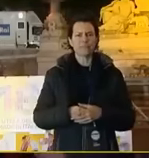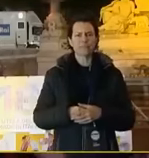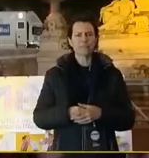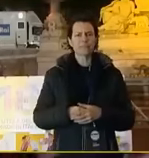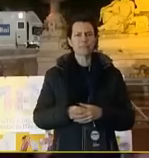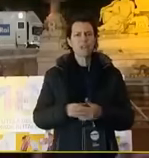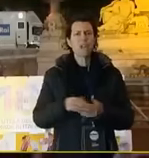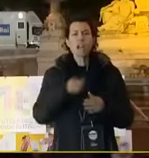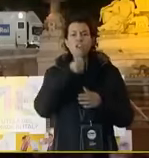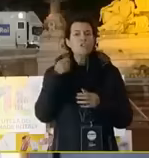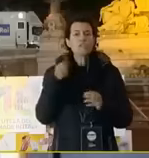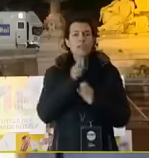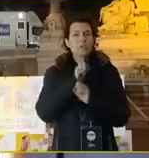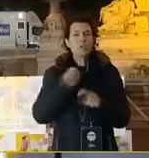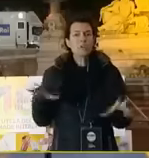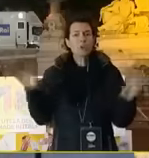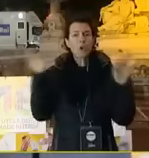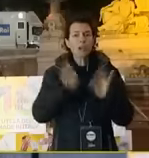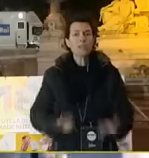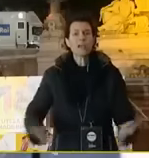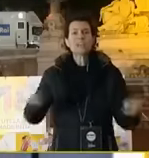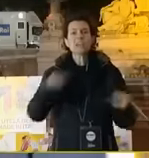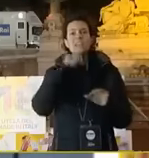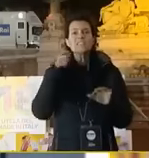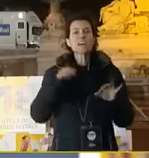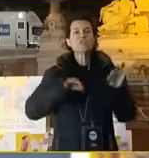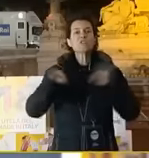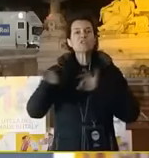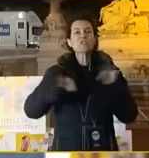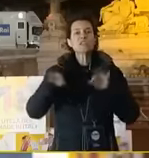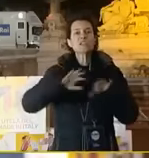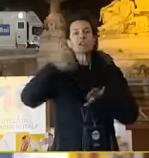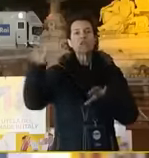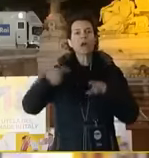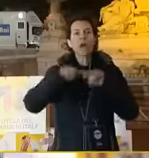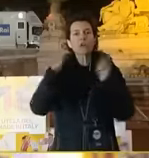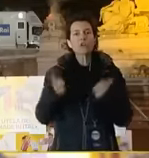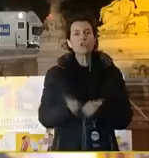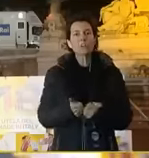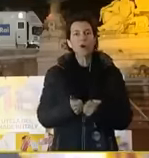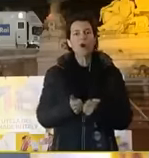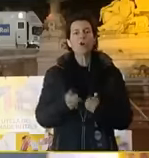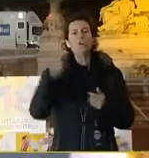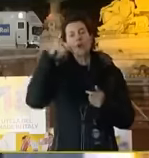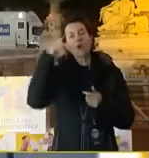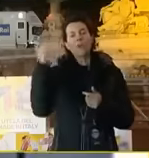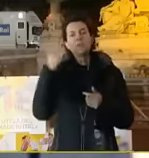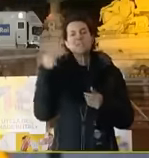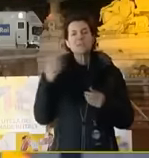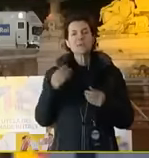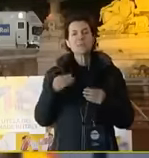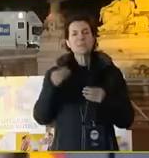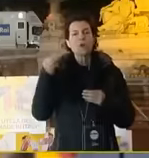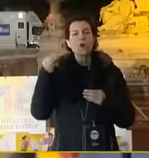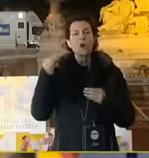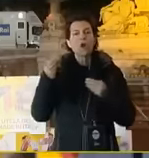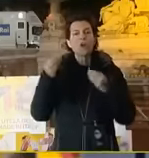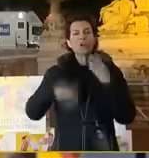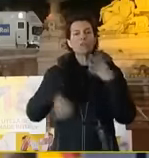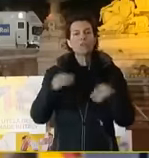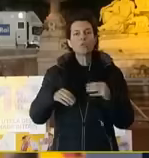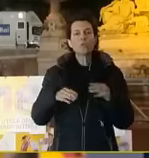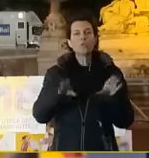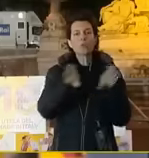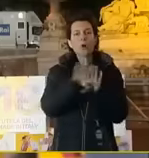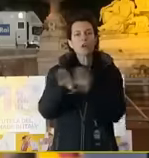servono più a niente. Bisogna gestire in un altro modo, con la raccolta differenziata porta a porta, il rifiuto che diventa una risorsa, la materia